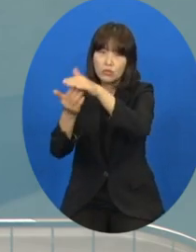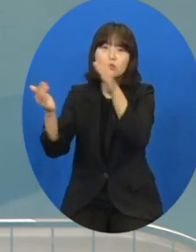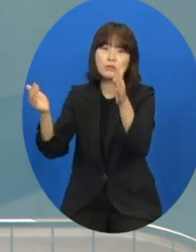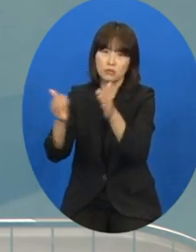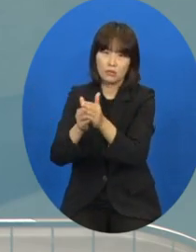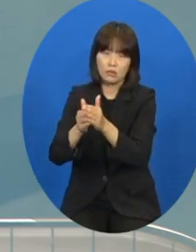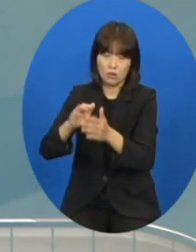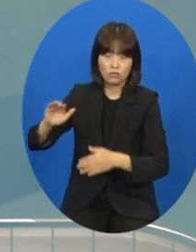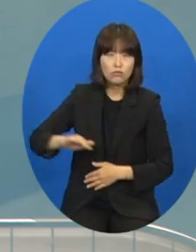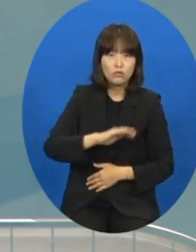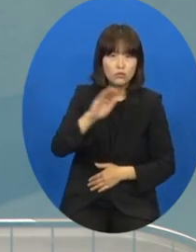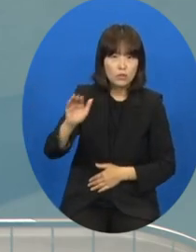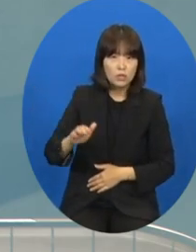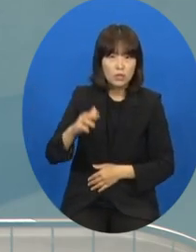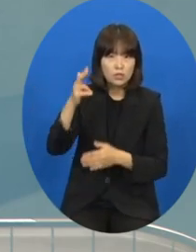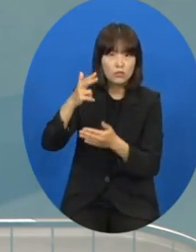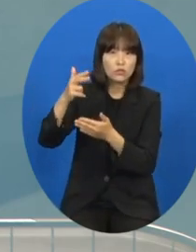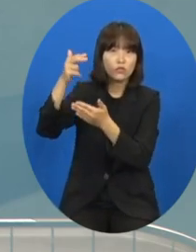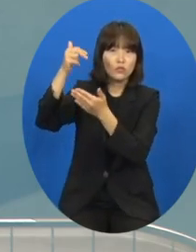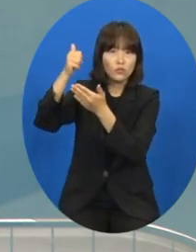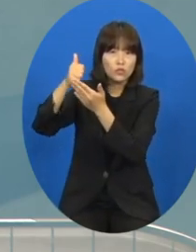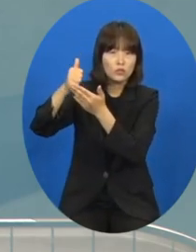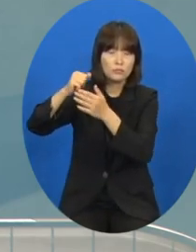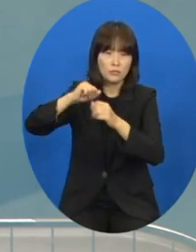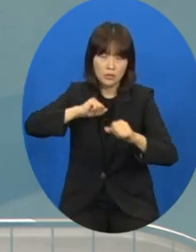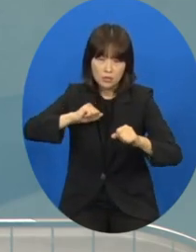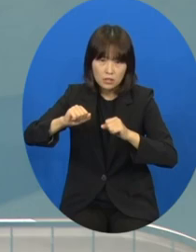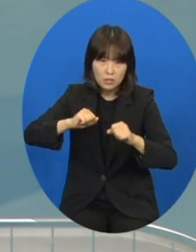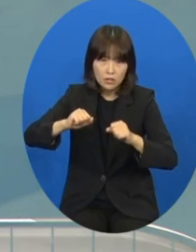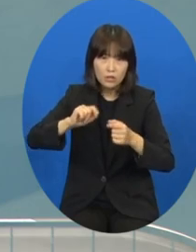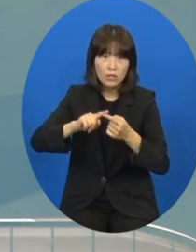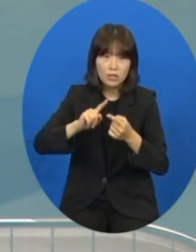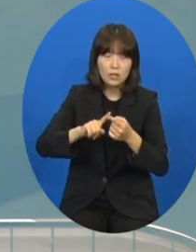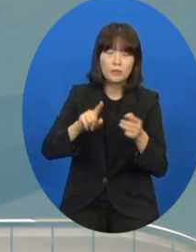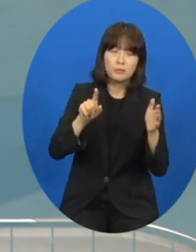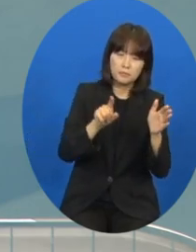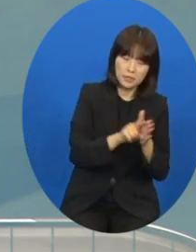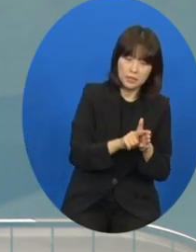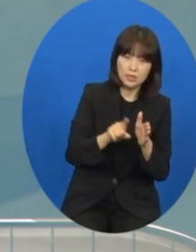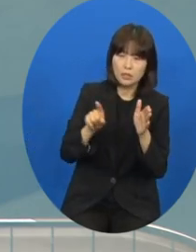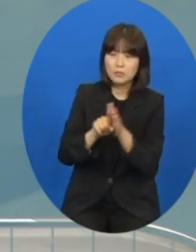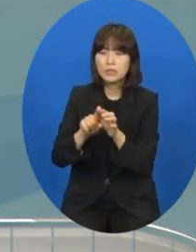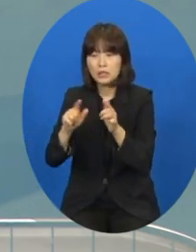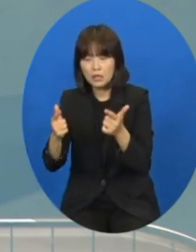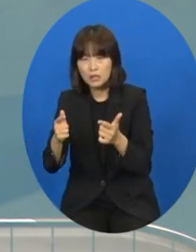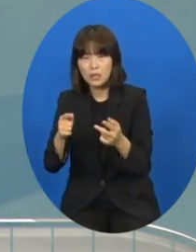주님이 하게 하시는 일은 믿느냐 안 믿느냐 뿐이에요.